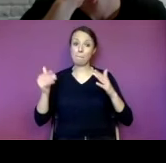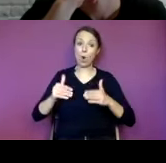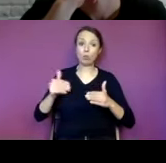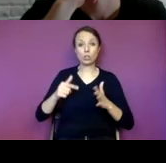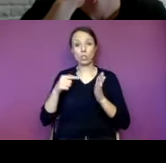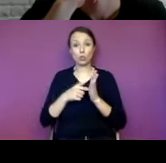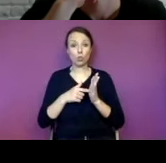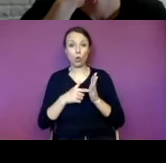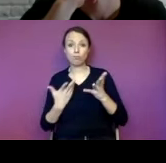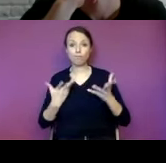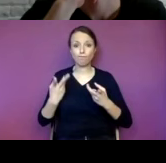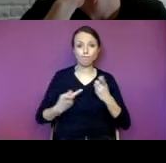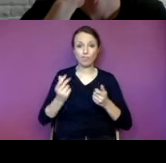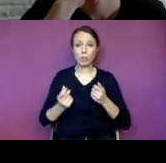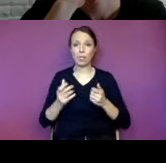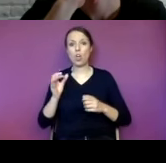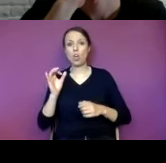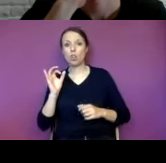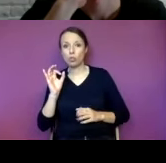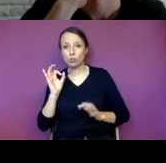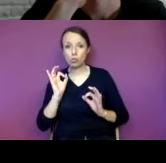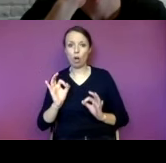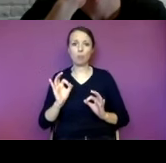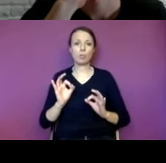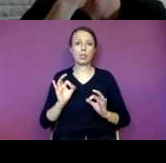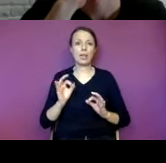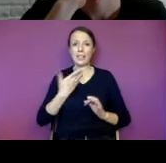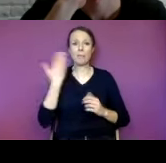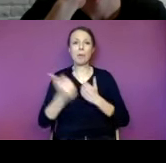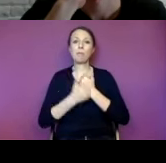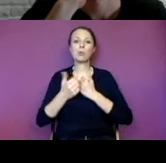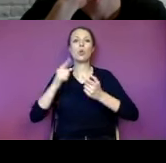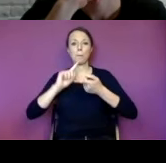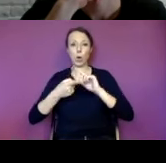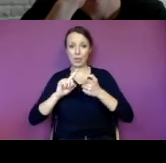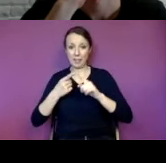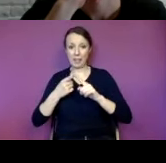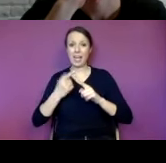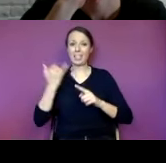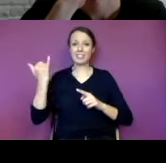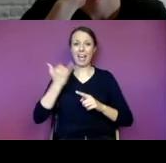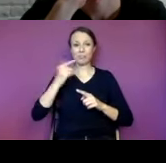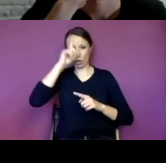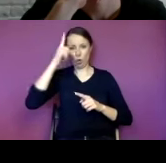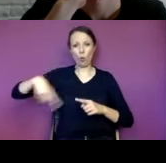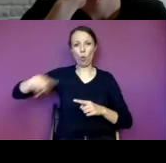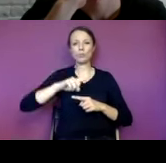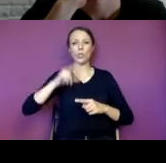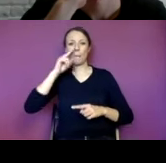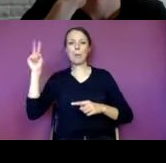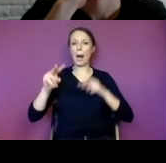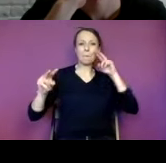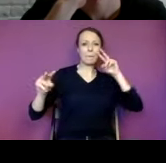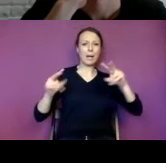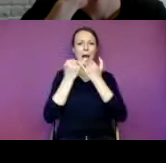tutaj no, jakby dobre, bo polityka różni, ale chciałbym powiedzieć o polityce lokalnej, a mianowicie to, co pani